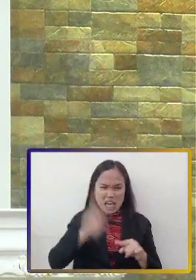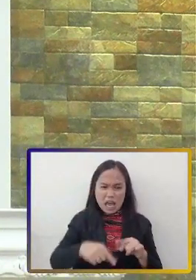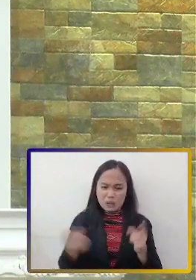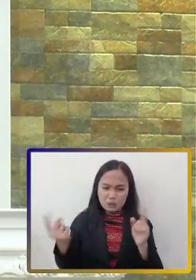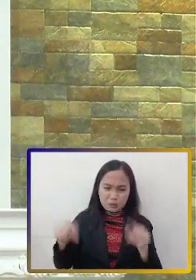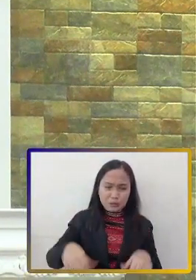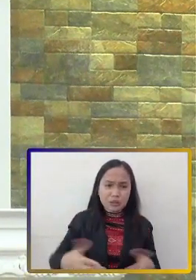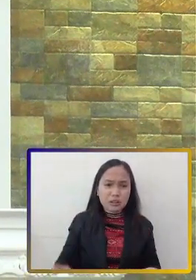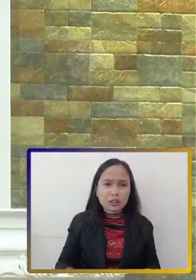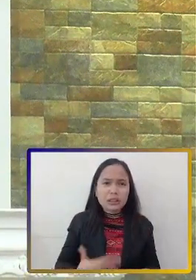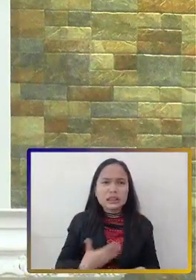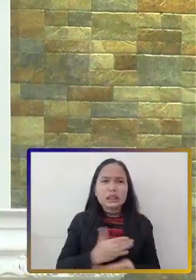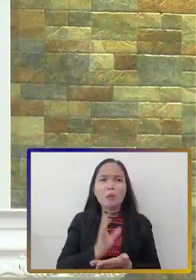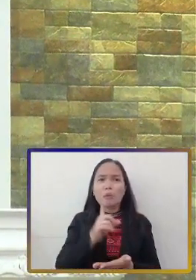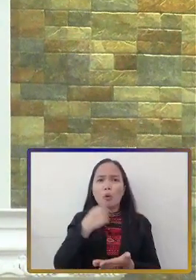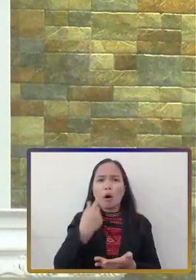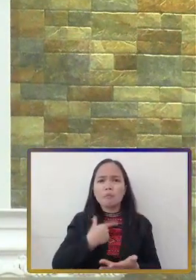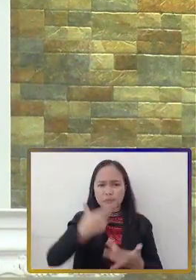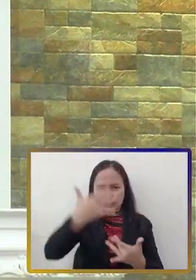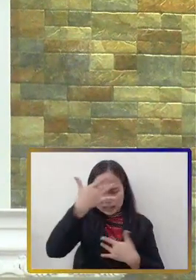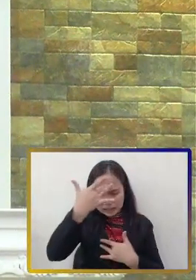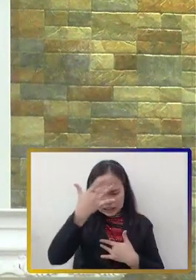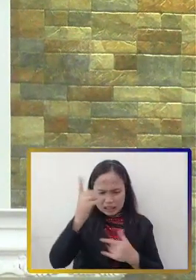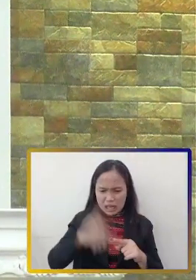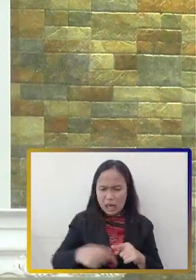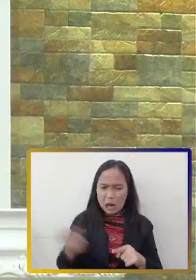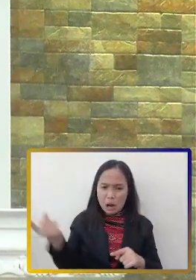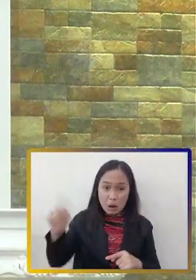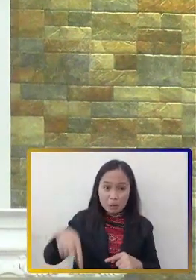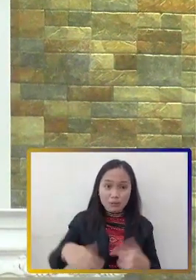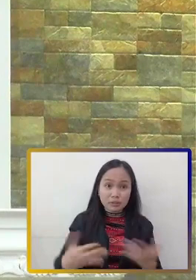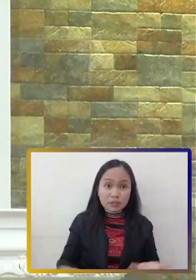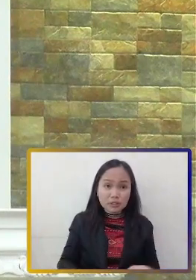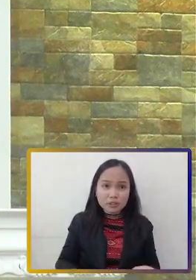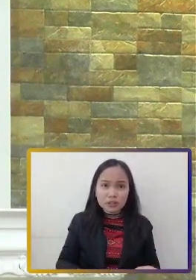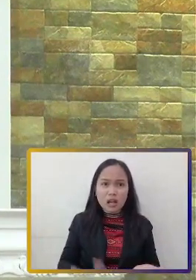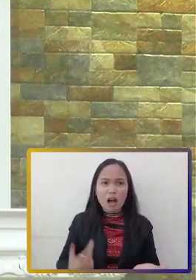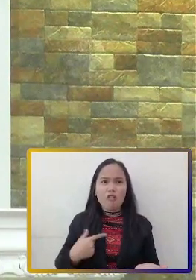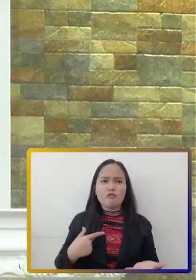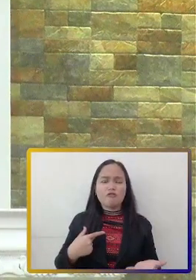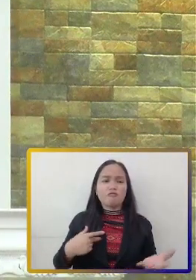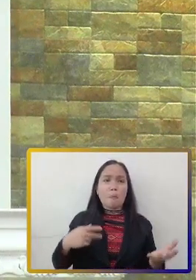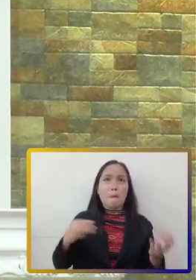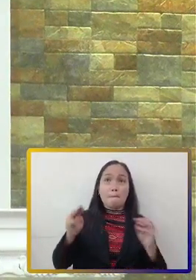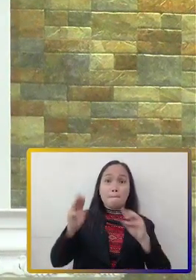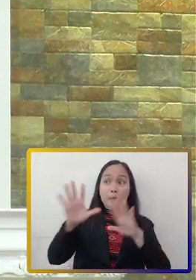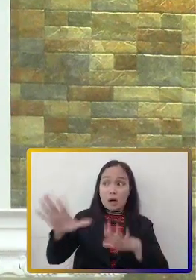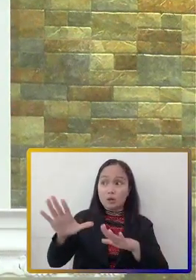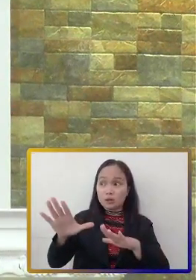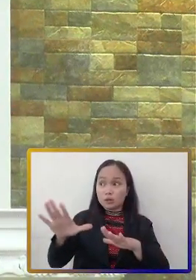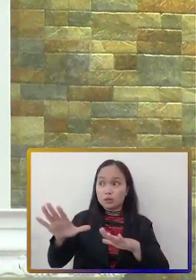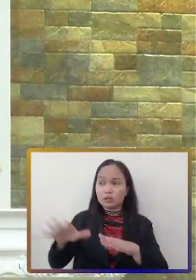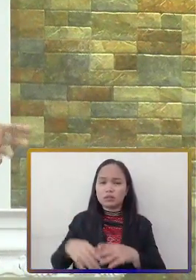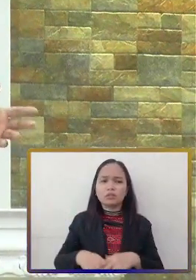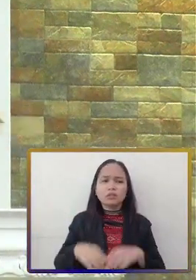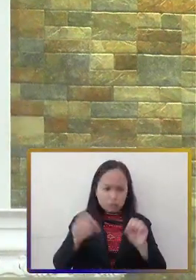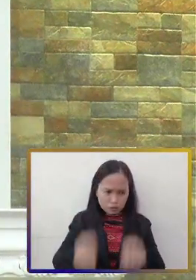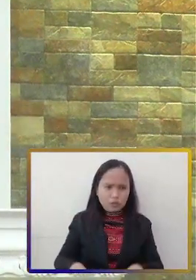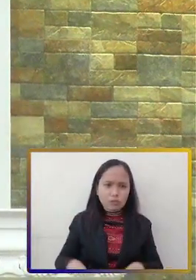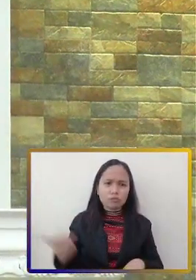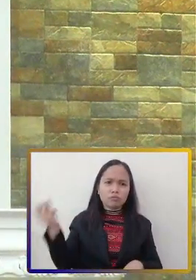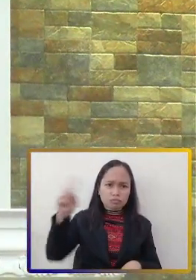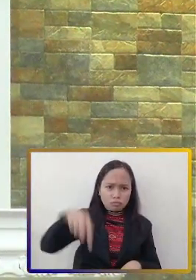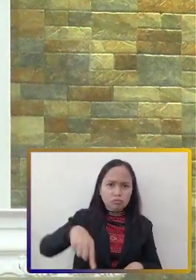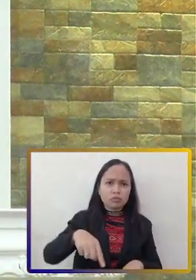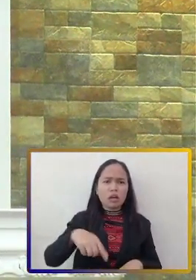mga sakit, hindi makakapunta rito, nasa destinasyon, sa malayo, nasa bundok, makaka-attend pa rin sila ng